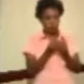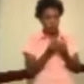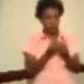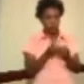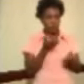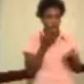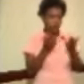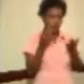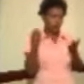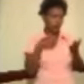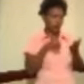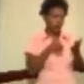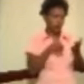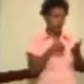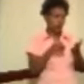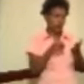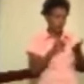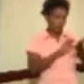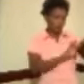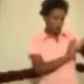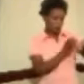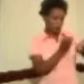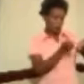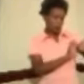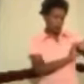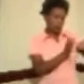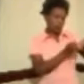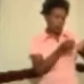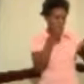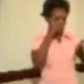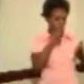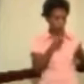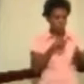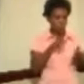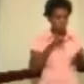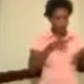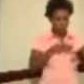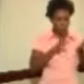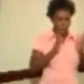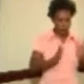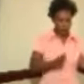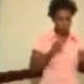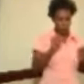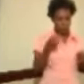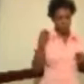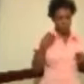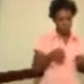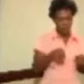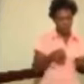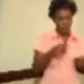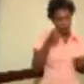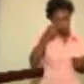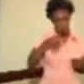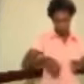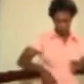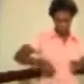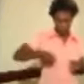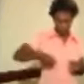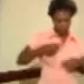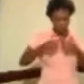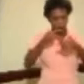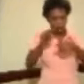Microsoft, Bill Gates, pour l'identifier. Et des computers, des laptops pour les élèves, de telle sorte que nous avons fait en Haïti, forme d'où il existait déjà. Nous